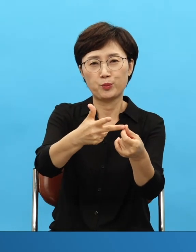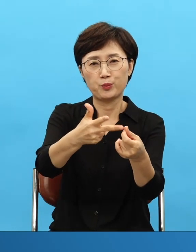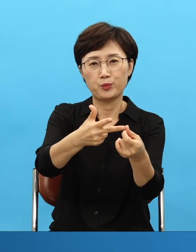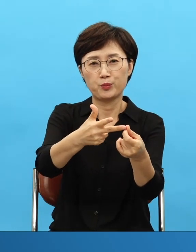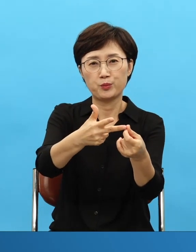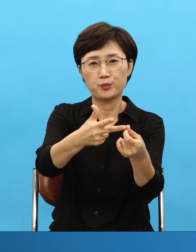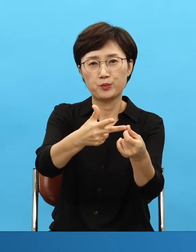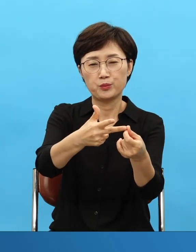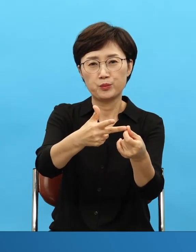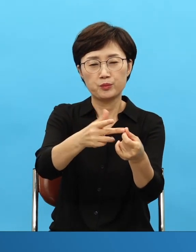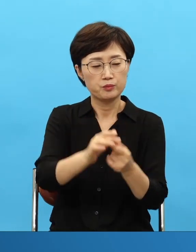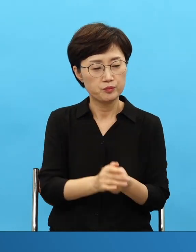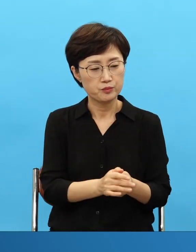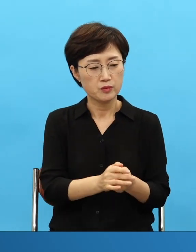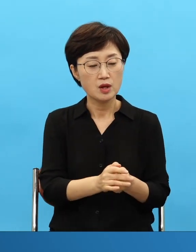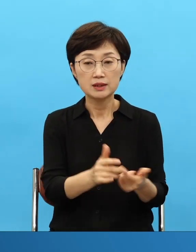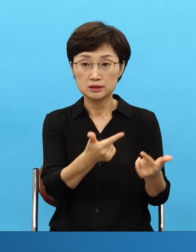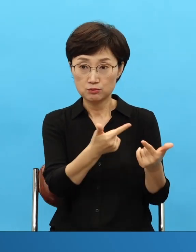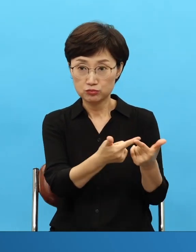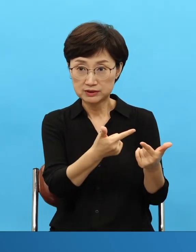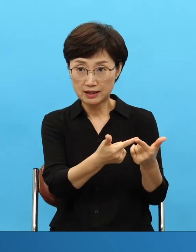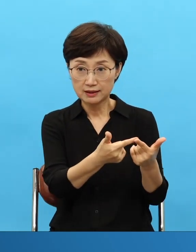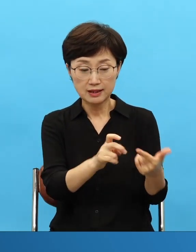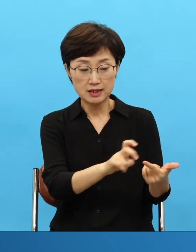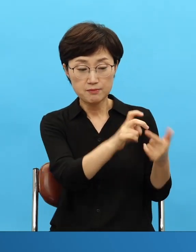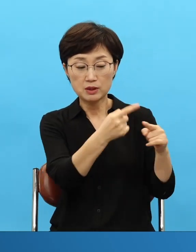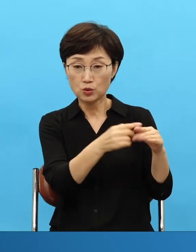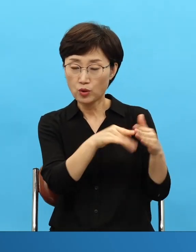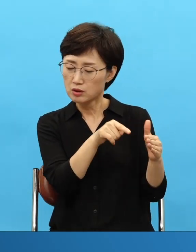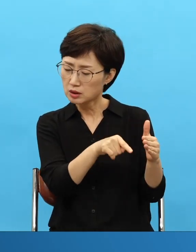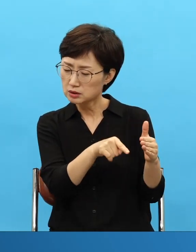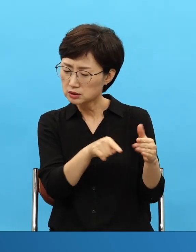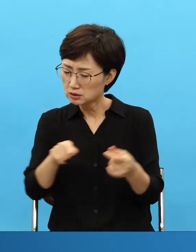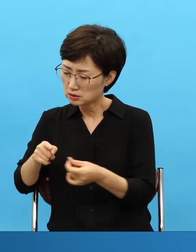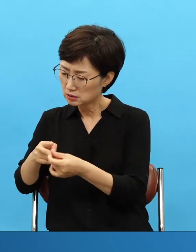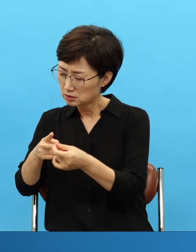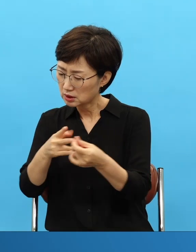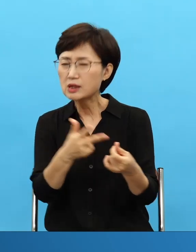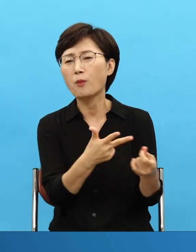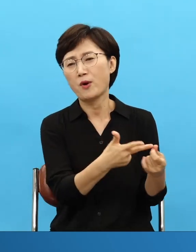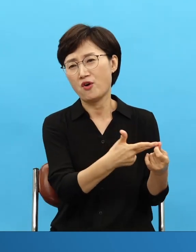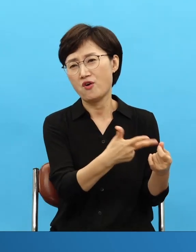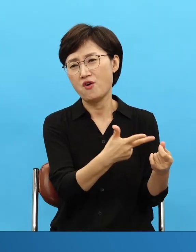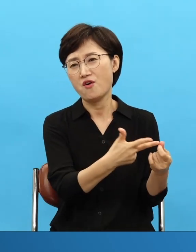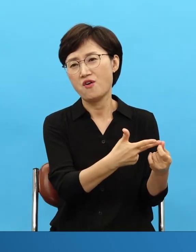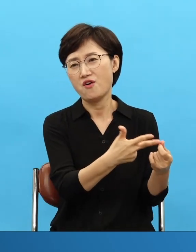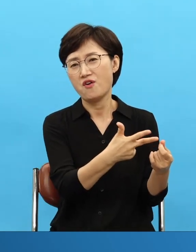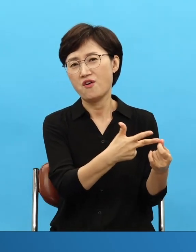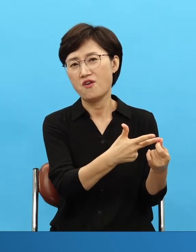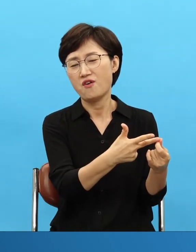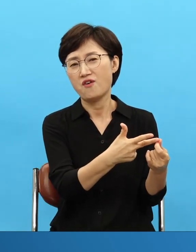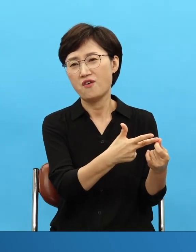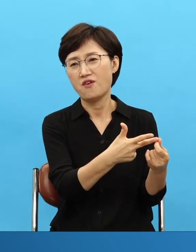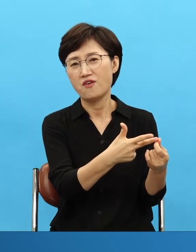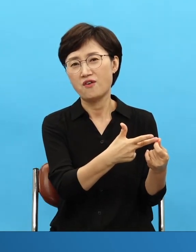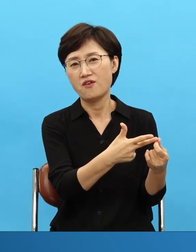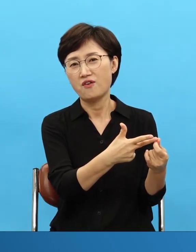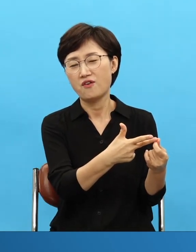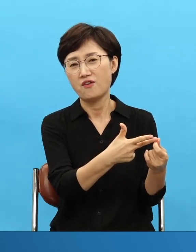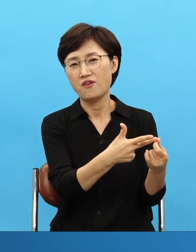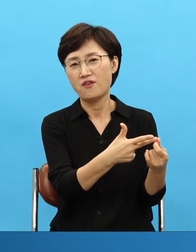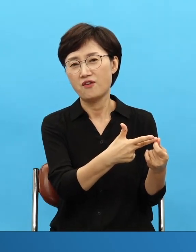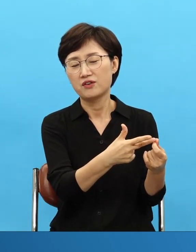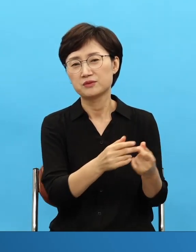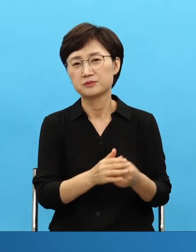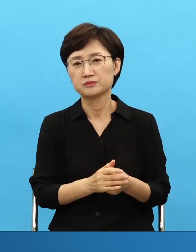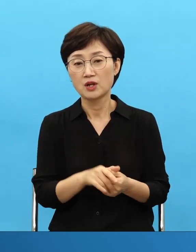게 7번째입니다. And when we planted our church in Yeongdo in Busan, that was my 7th church. 뭐 같은 거지만은